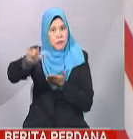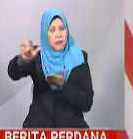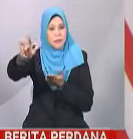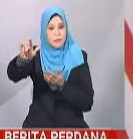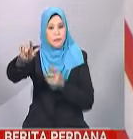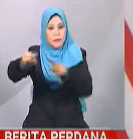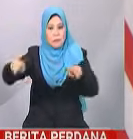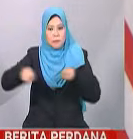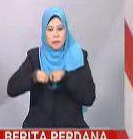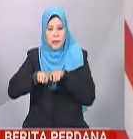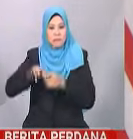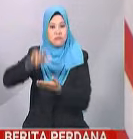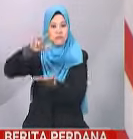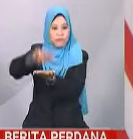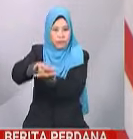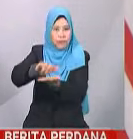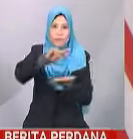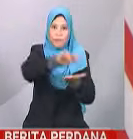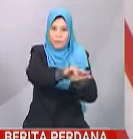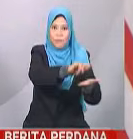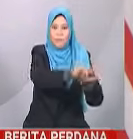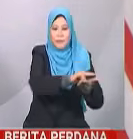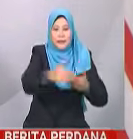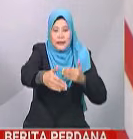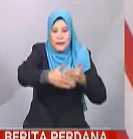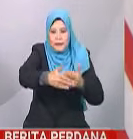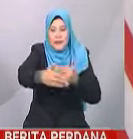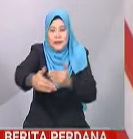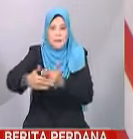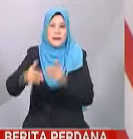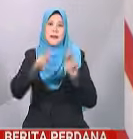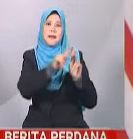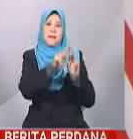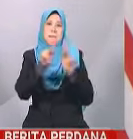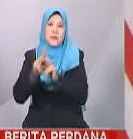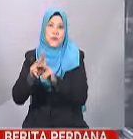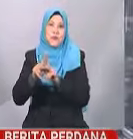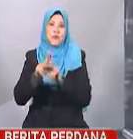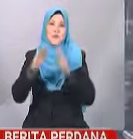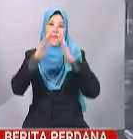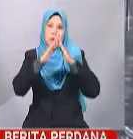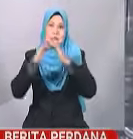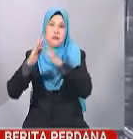ke lapangan-lapangan terbang yang berhampiran dengan kampung halaman mereka.